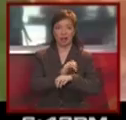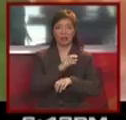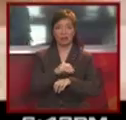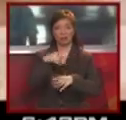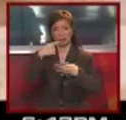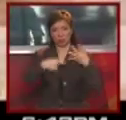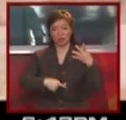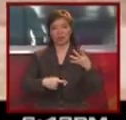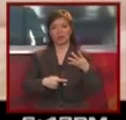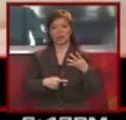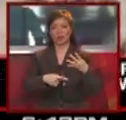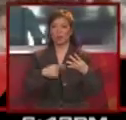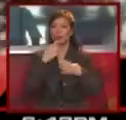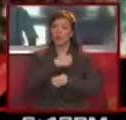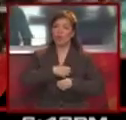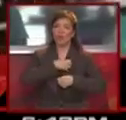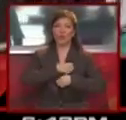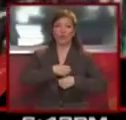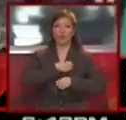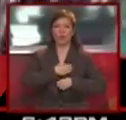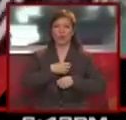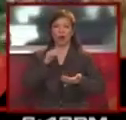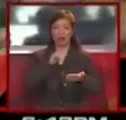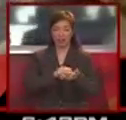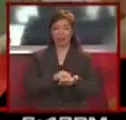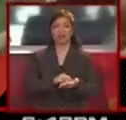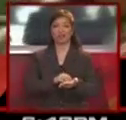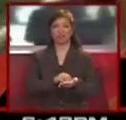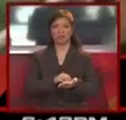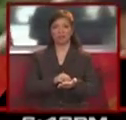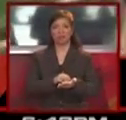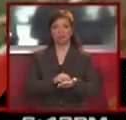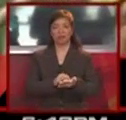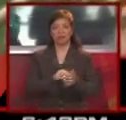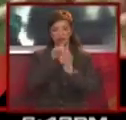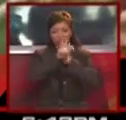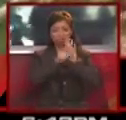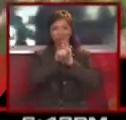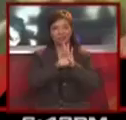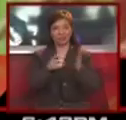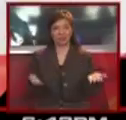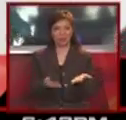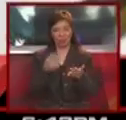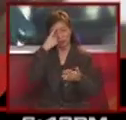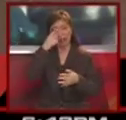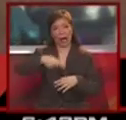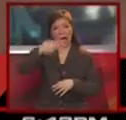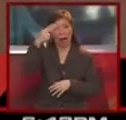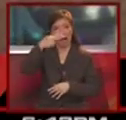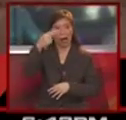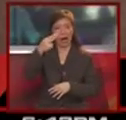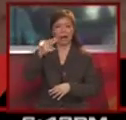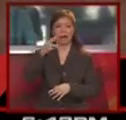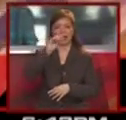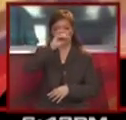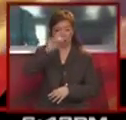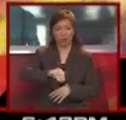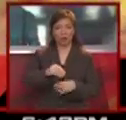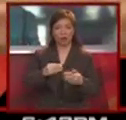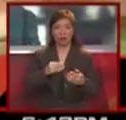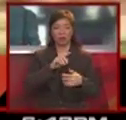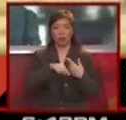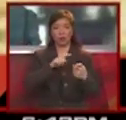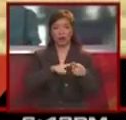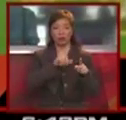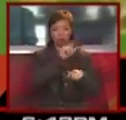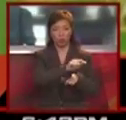raw ang producers ng Survivor na muling mag-shoot sa Pilipinas dahil sa taas ng ratings ng nakaraang season sa Karamoa. Kaugnay rin